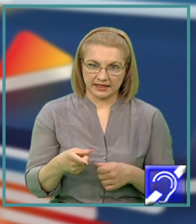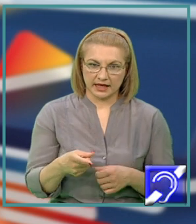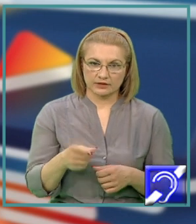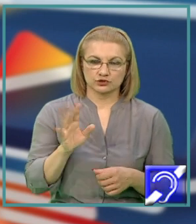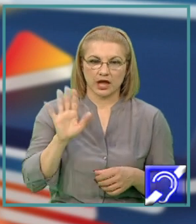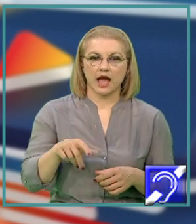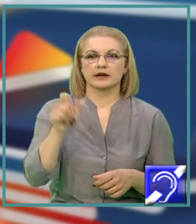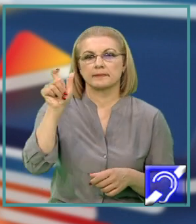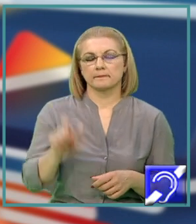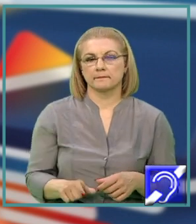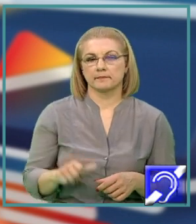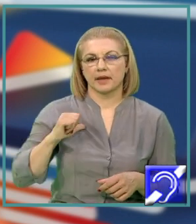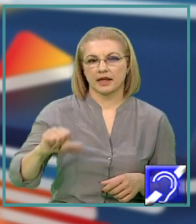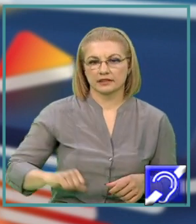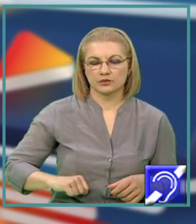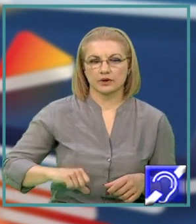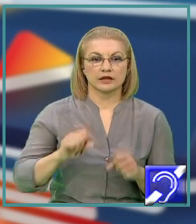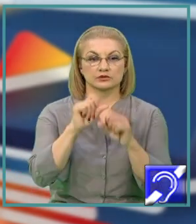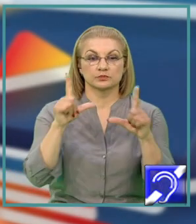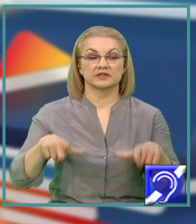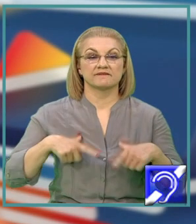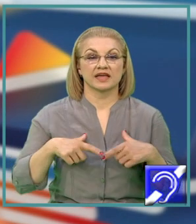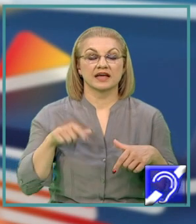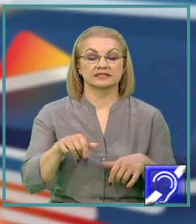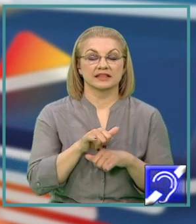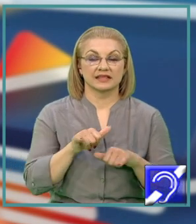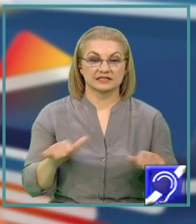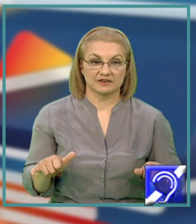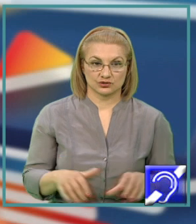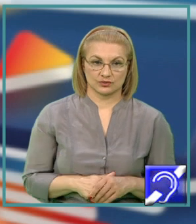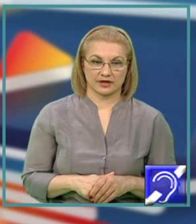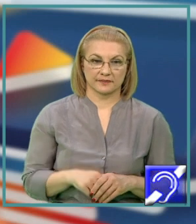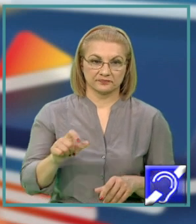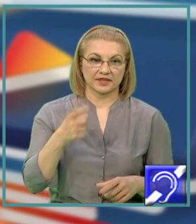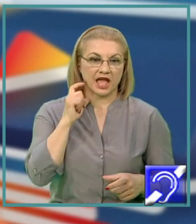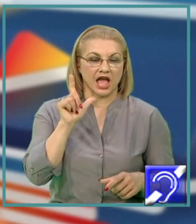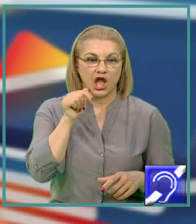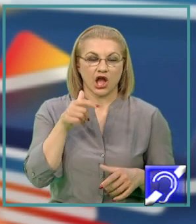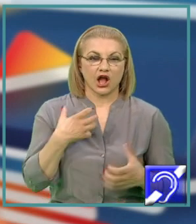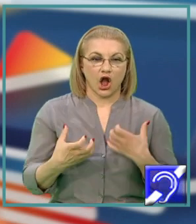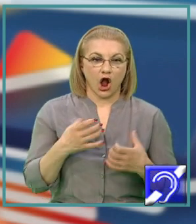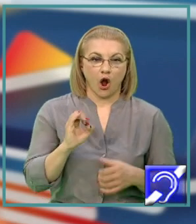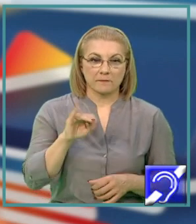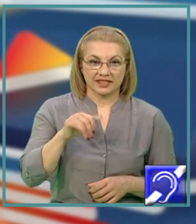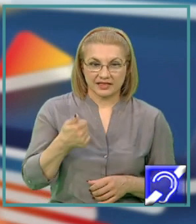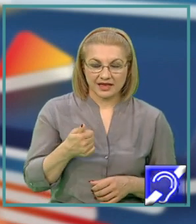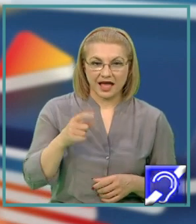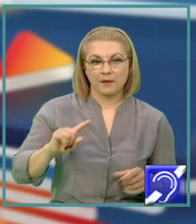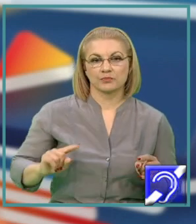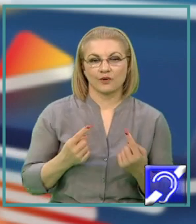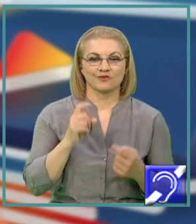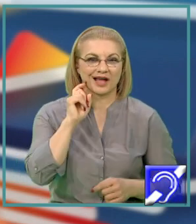particularitate surprinderea vieții în desfășurare. Comedia este o specie literară a genului dramatic care provoacă râsul